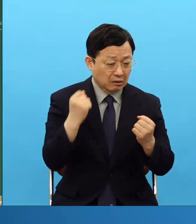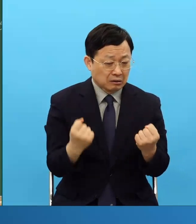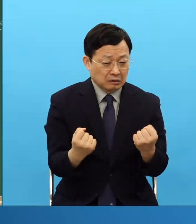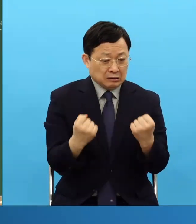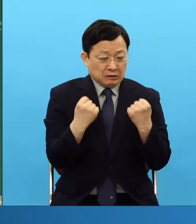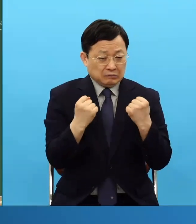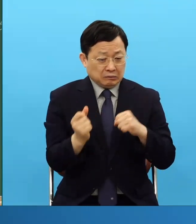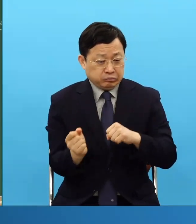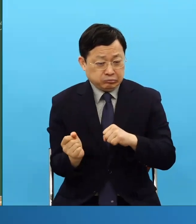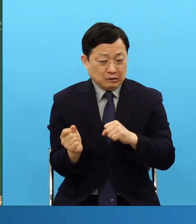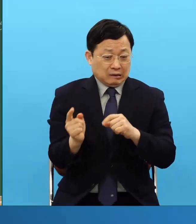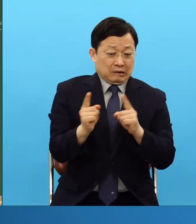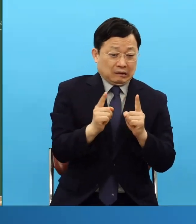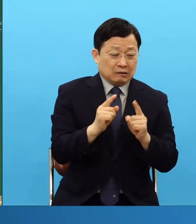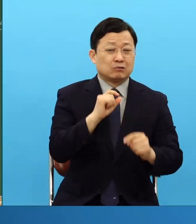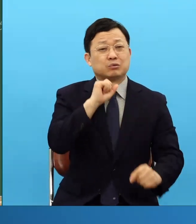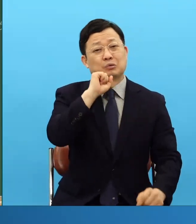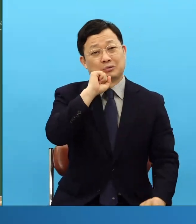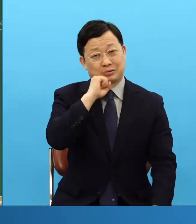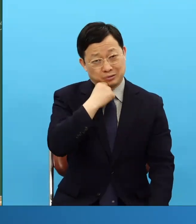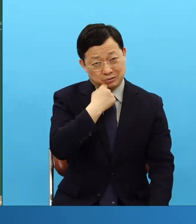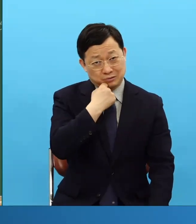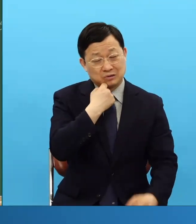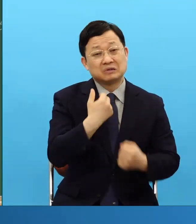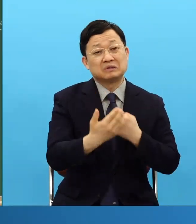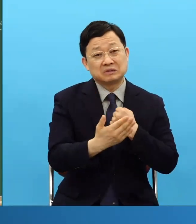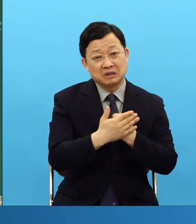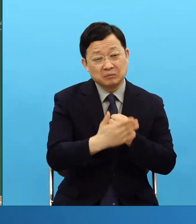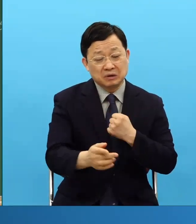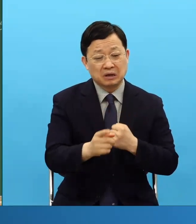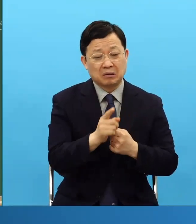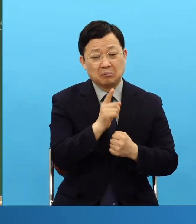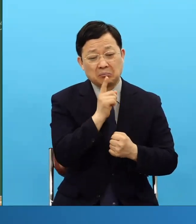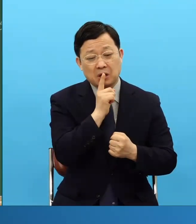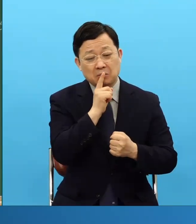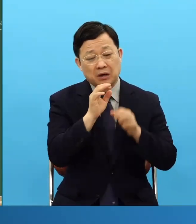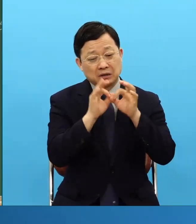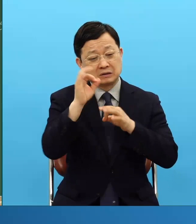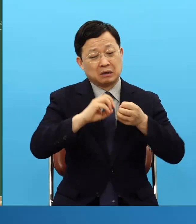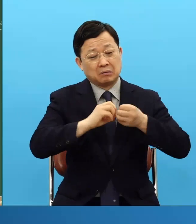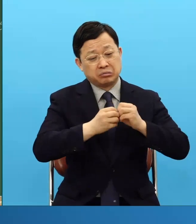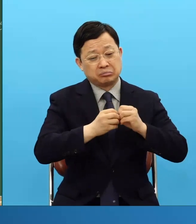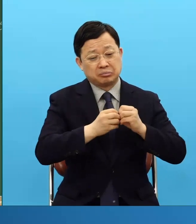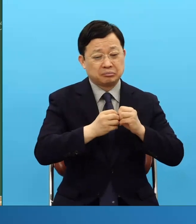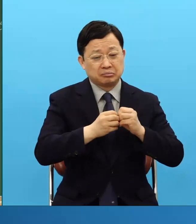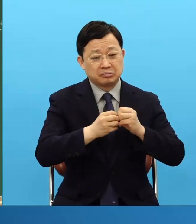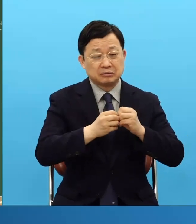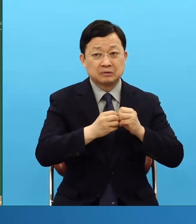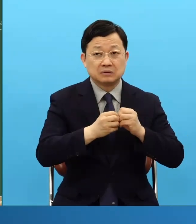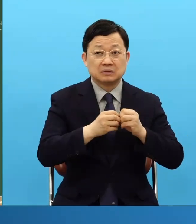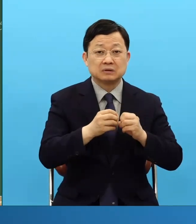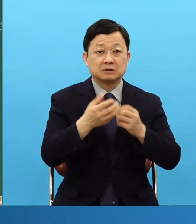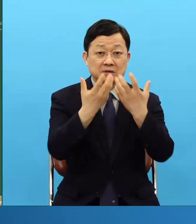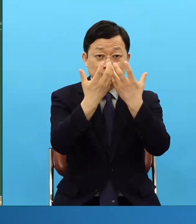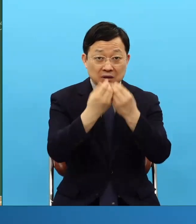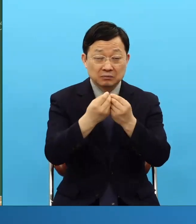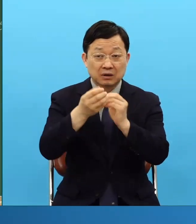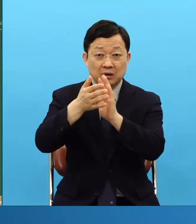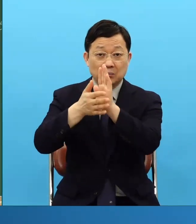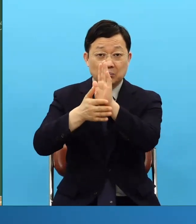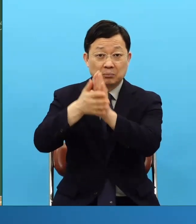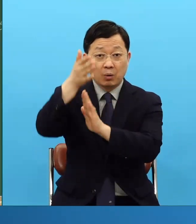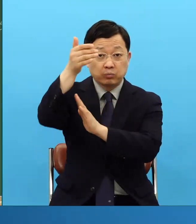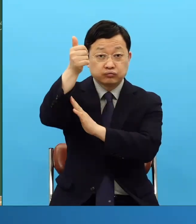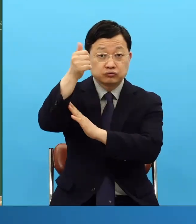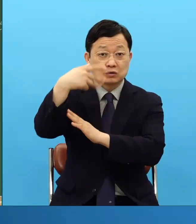revived by it. 그러니까 이제 바보 같은 소리를 하는 겁니다. That's why they say foolish things. 왜 그 본부 메시지 가면 따라하냐? 그 바보 같은 소리예요.